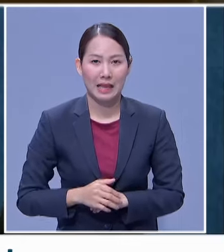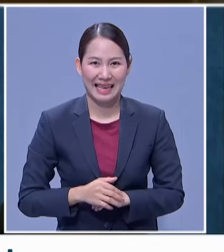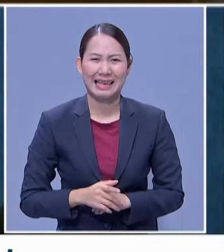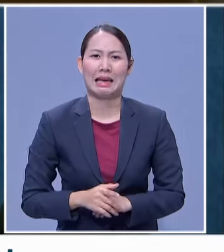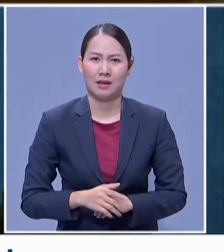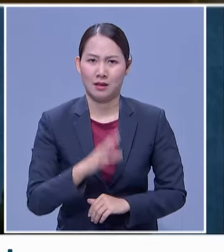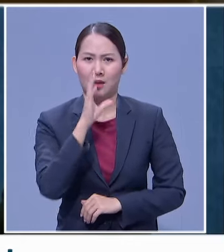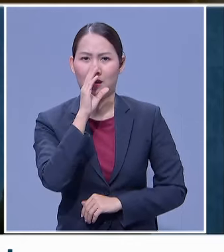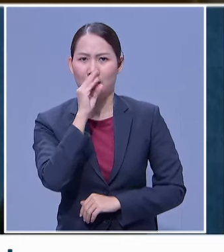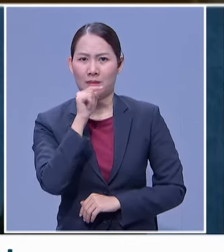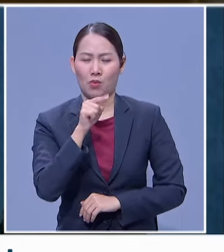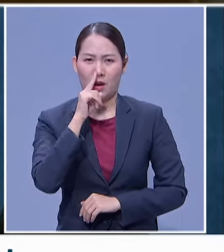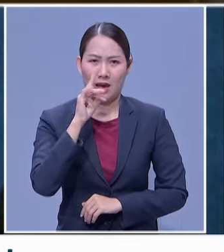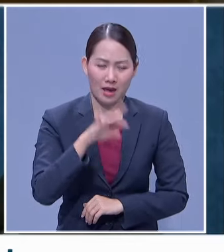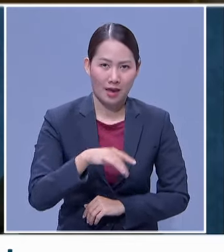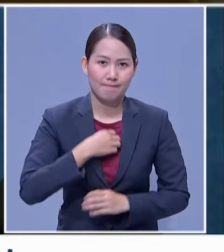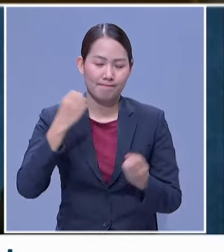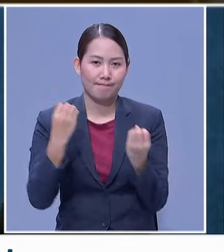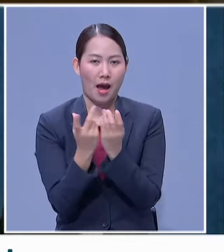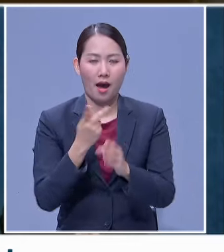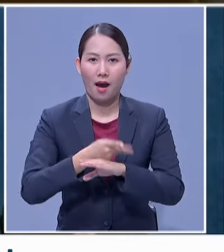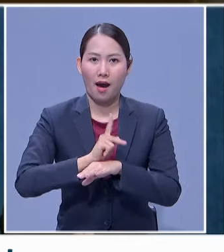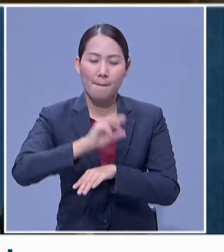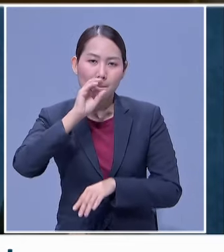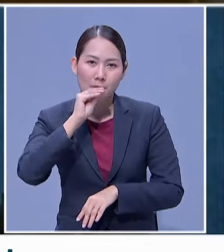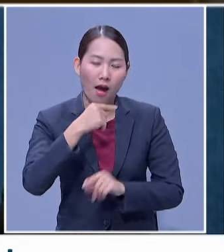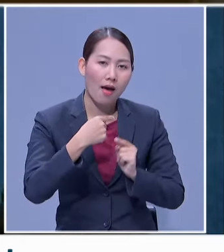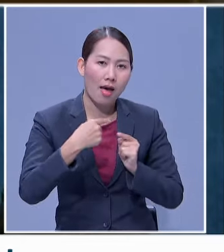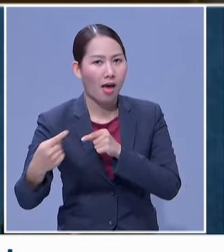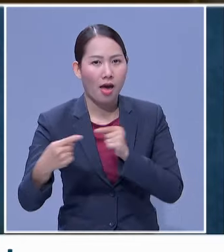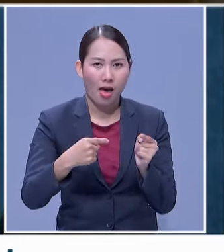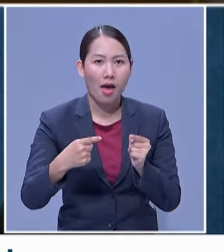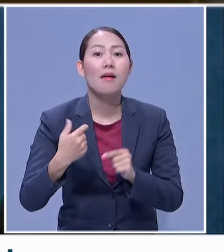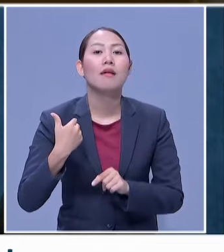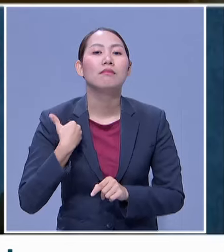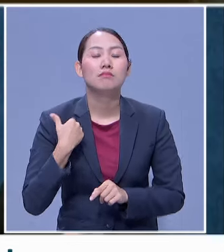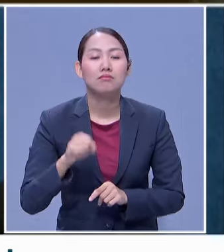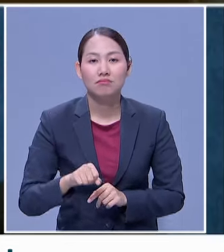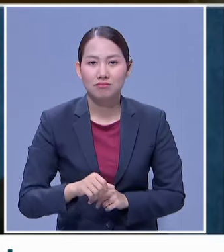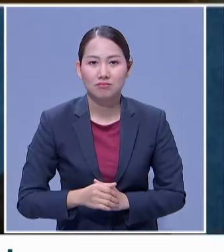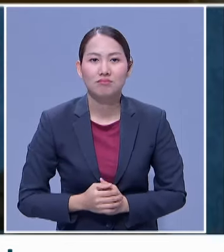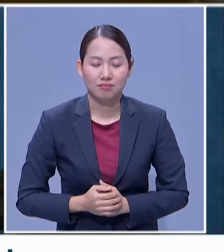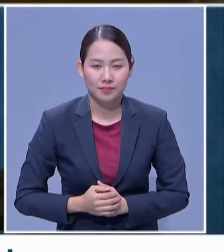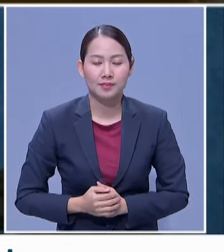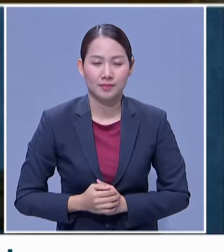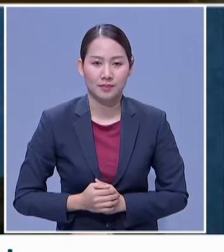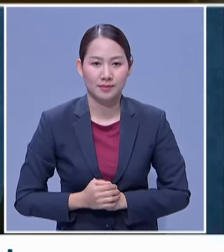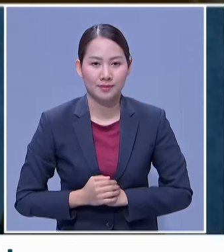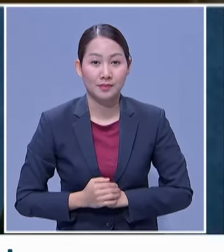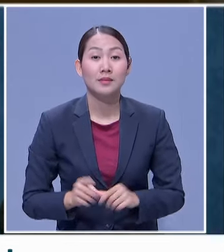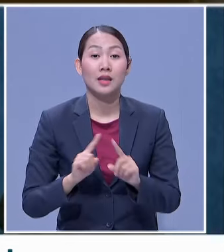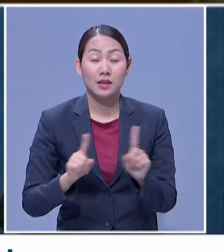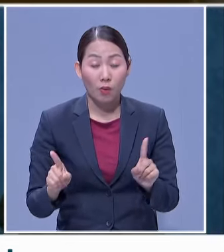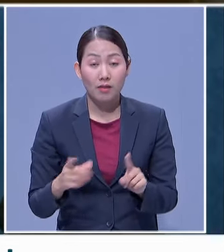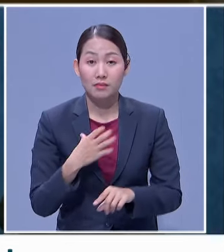ทั้งสภาก็ฮือฮากันเลยเออเออนั่นแหละแต่ขณะเดียวกันถ้าการจะสลับที่มันก็เป็นอำนาจหน้าที่ของกลุ่มของรองประธานสภาท่านเอง